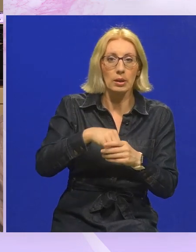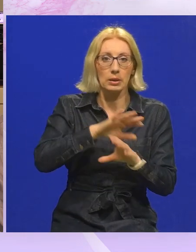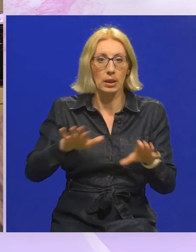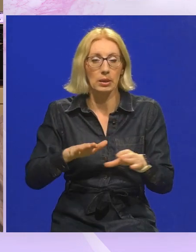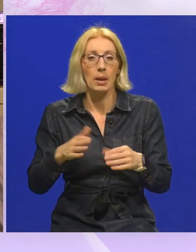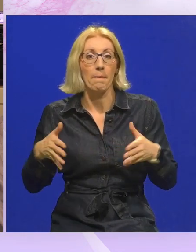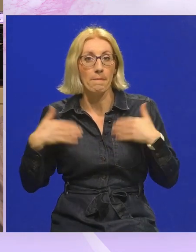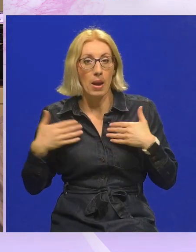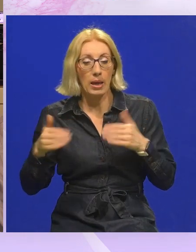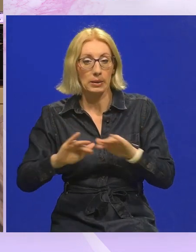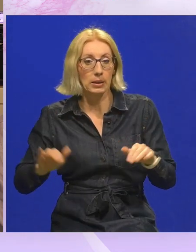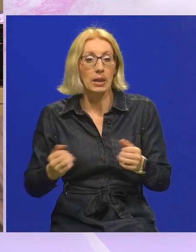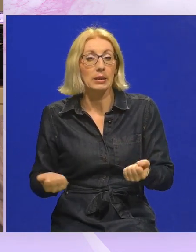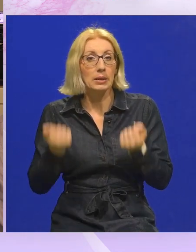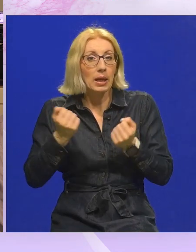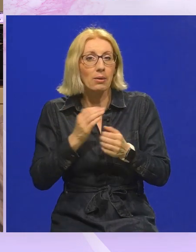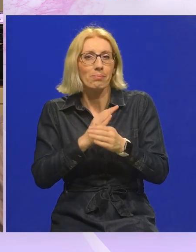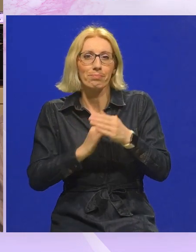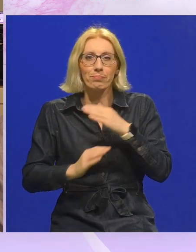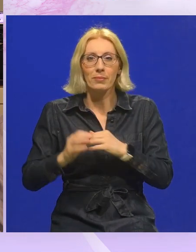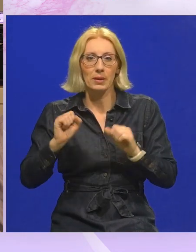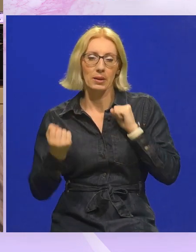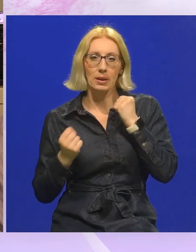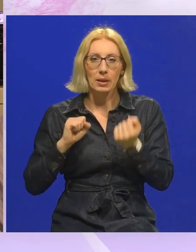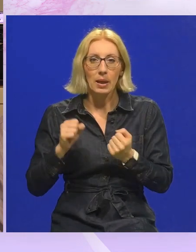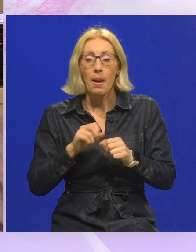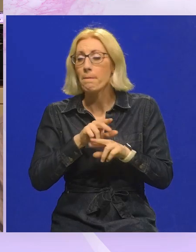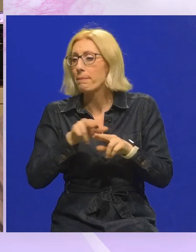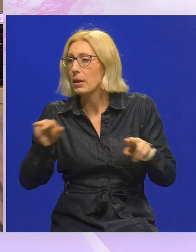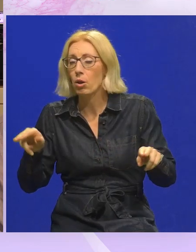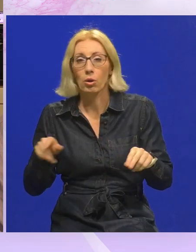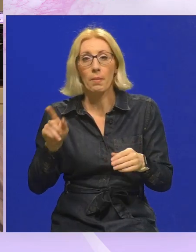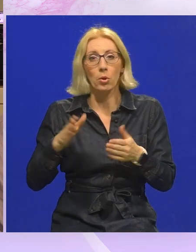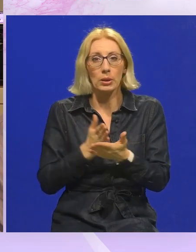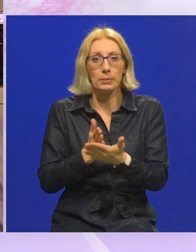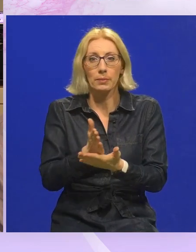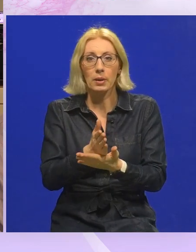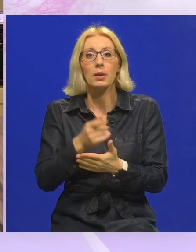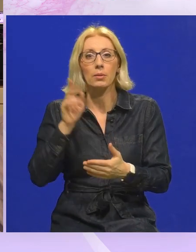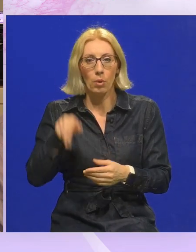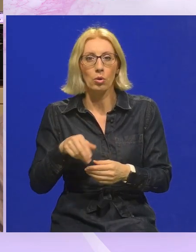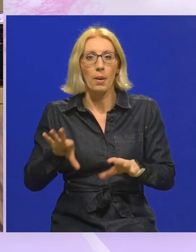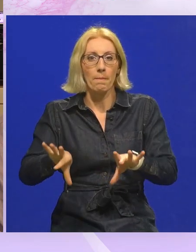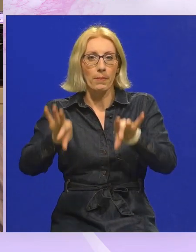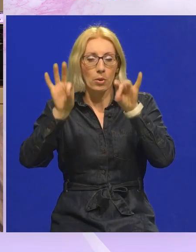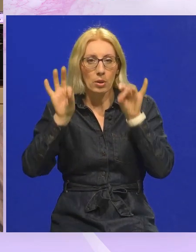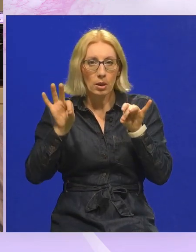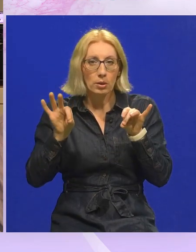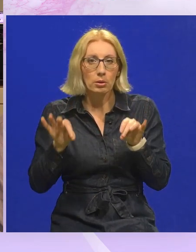i mlade sa bilo kojom razvojnom teškoćom, u tim smjernicama će pronaći